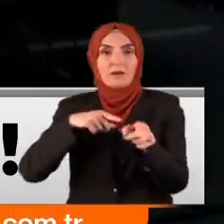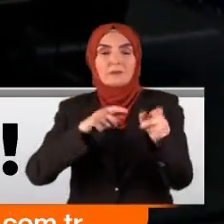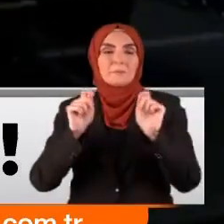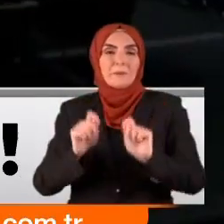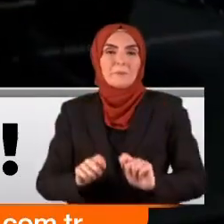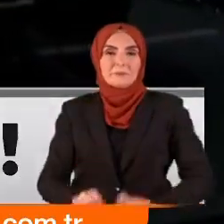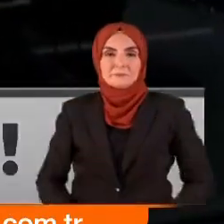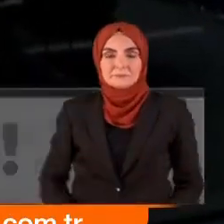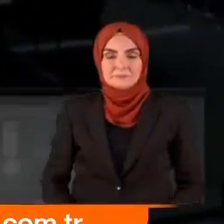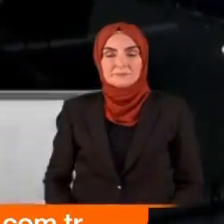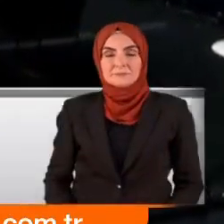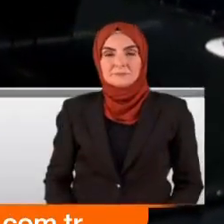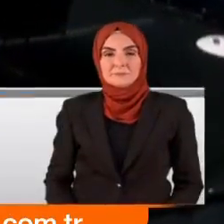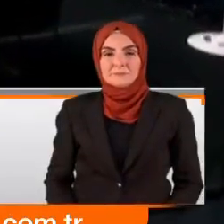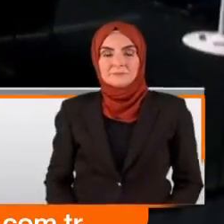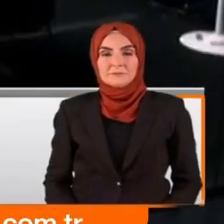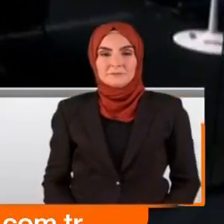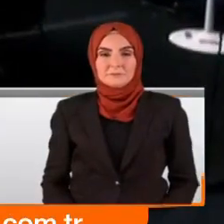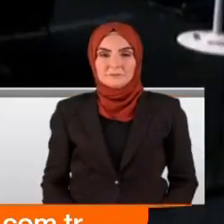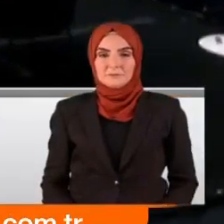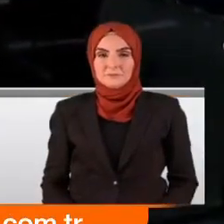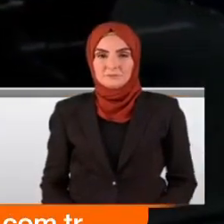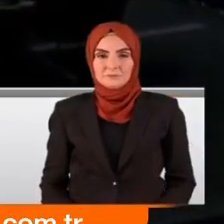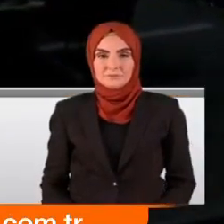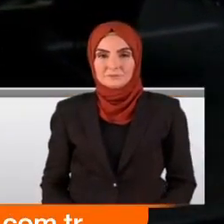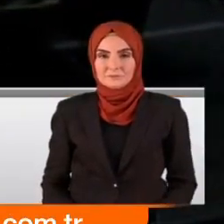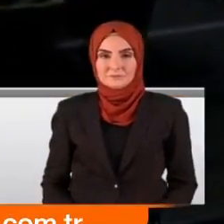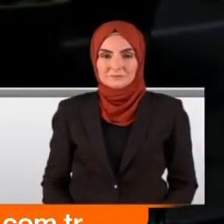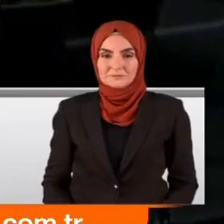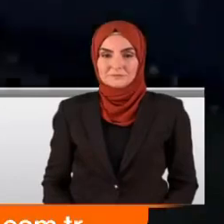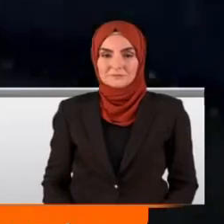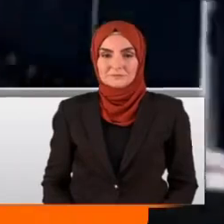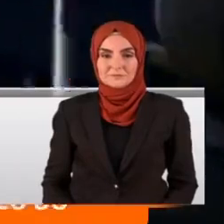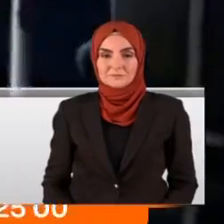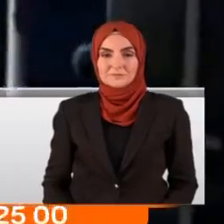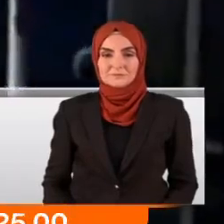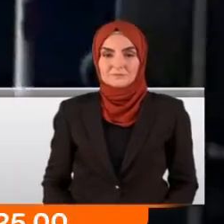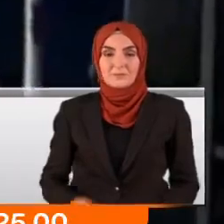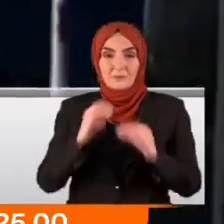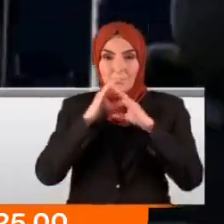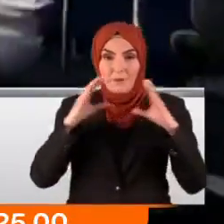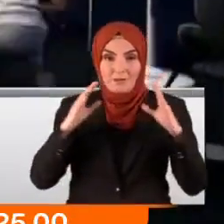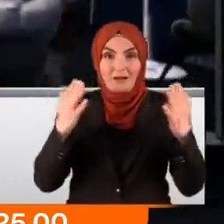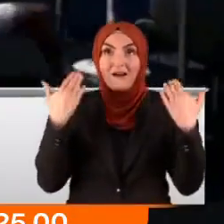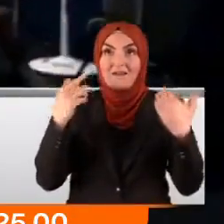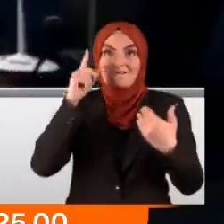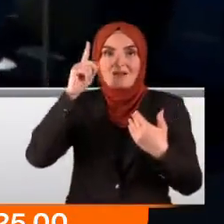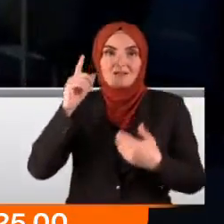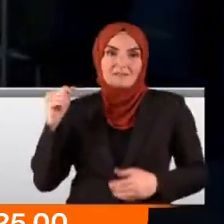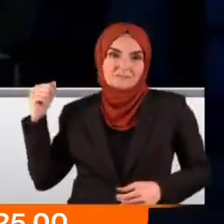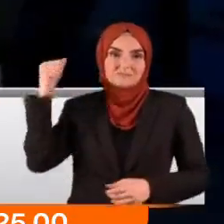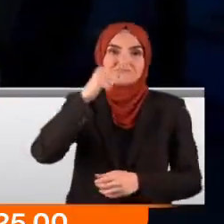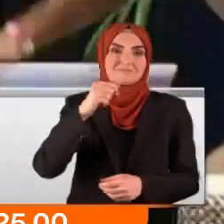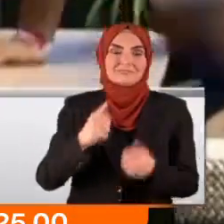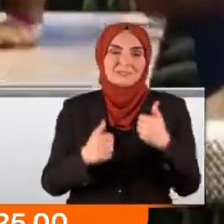El coche que está ya entrando mucho en juego, ¿eh? ¡Ay, el coche! Balona havada vuran yarışmacılar,